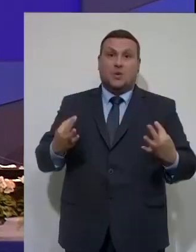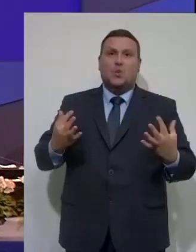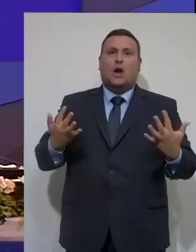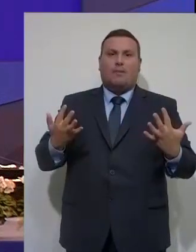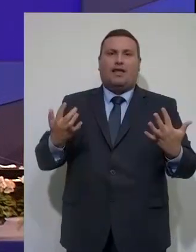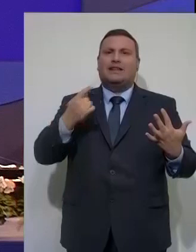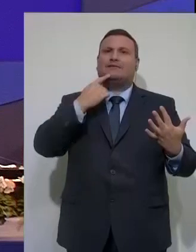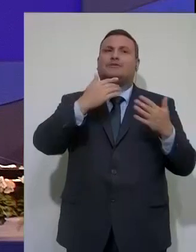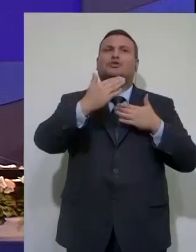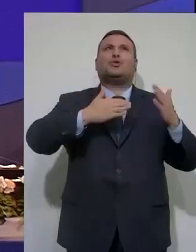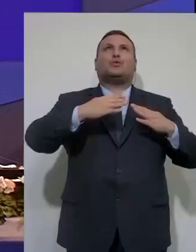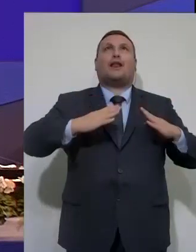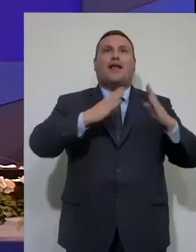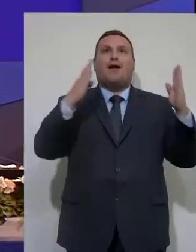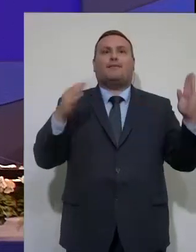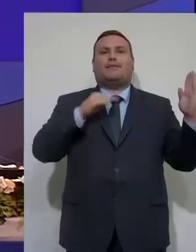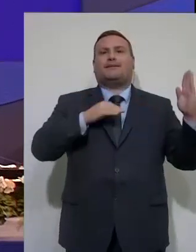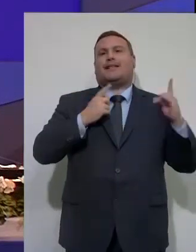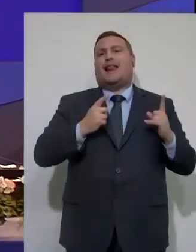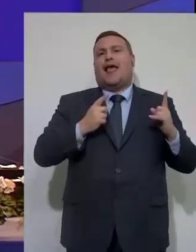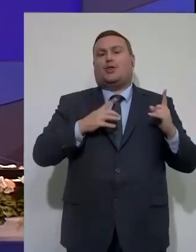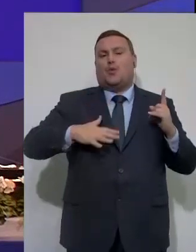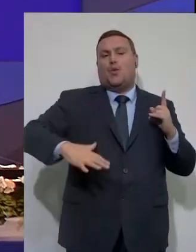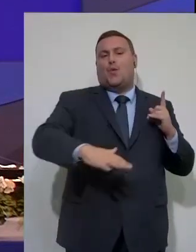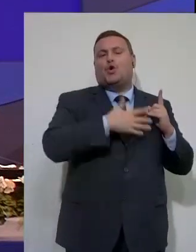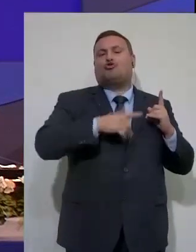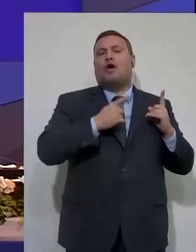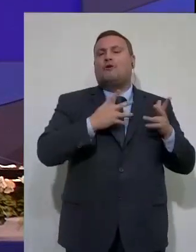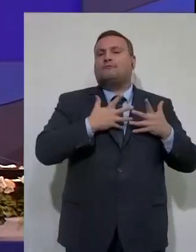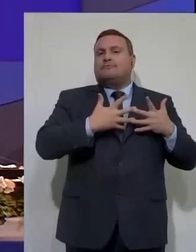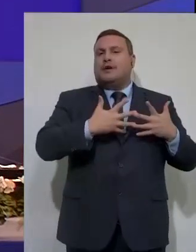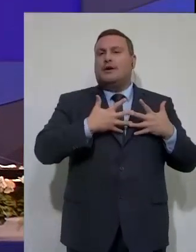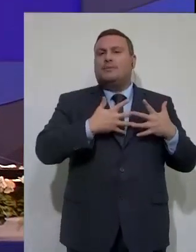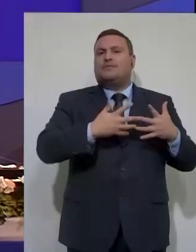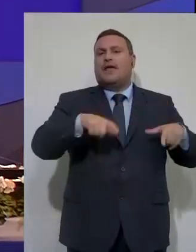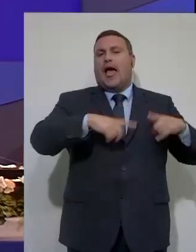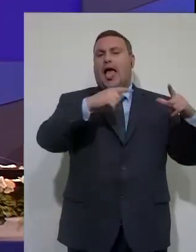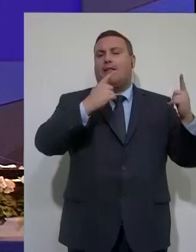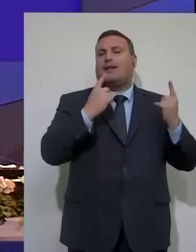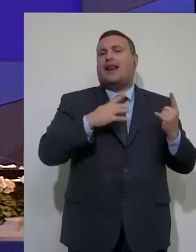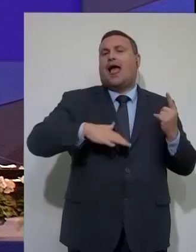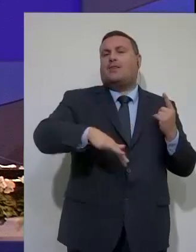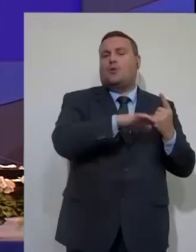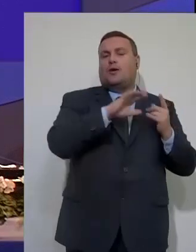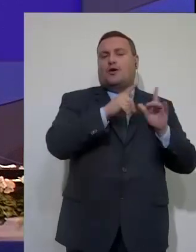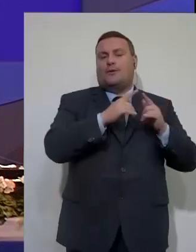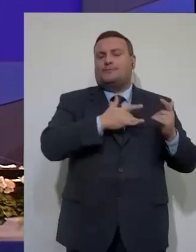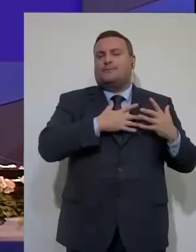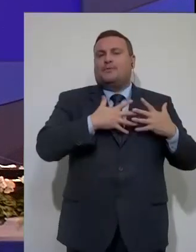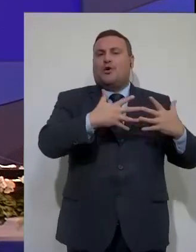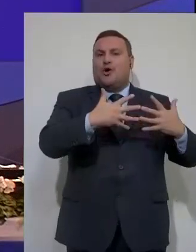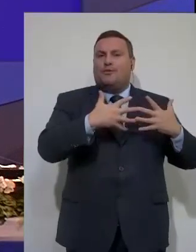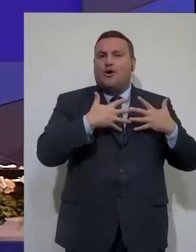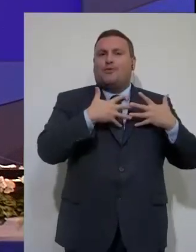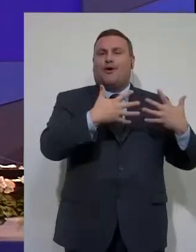importante presenza di verde che già da sole le rende un polmone, le rende un elemento importante essendo il nostro